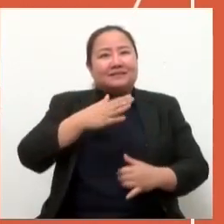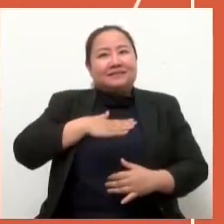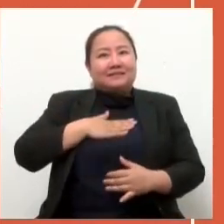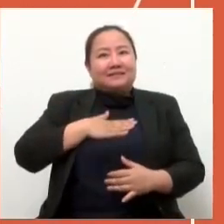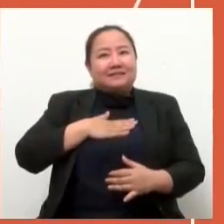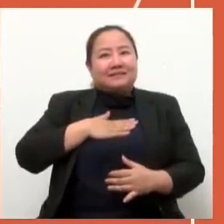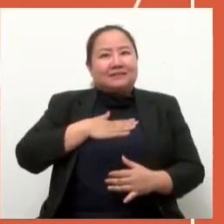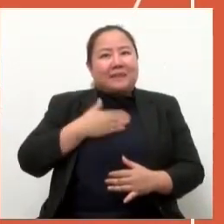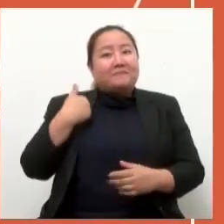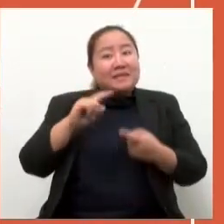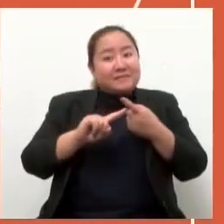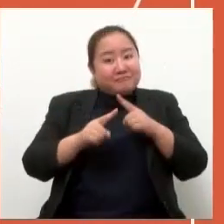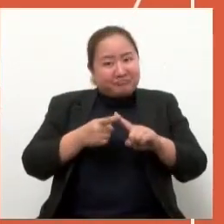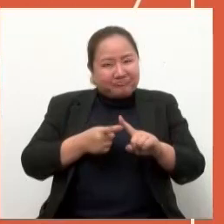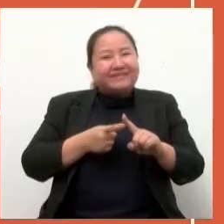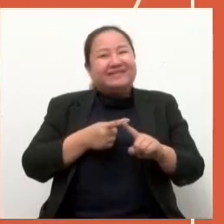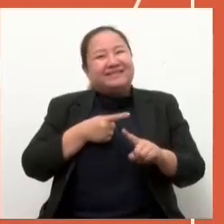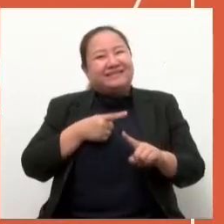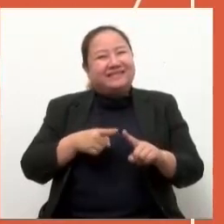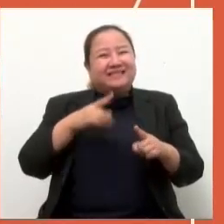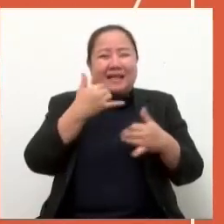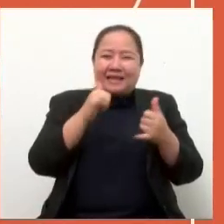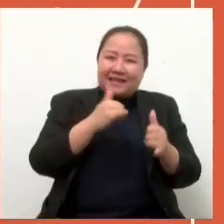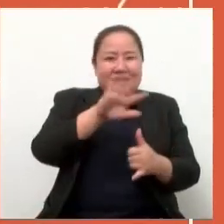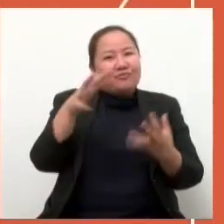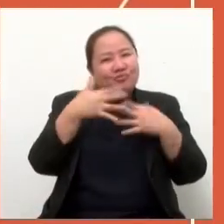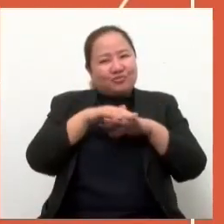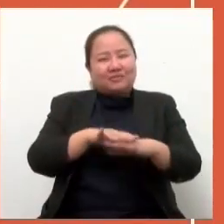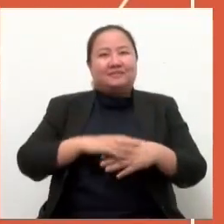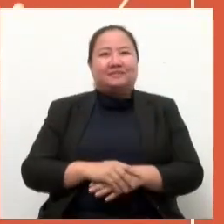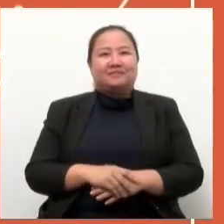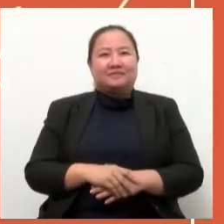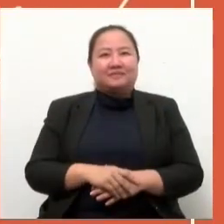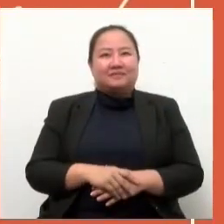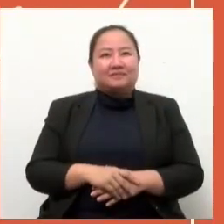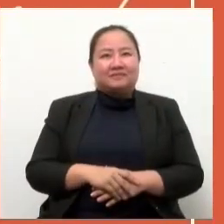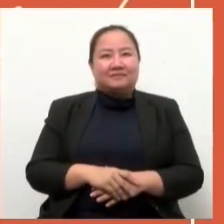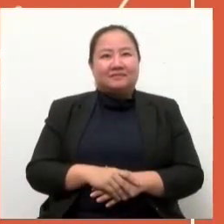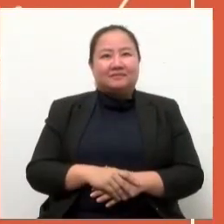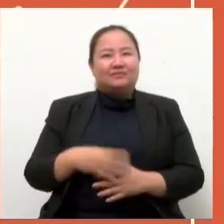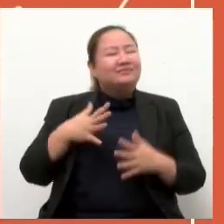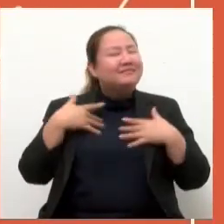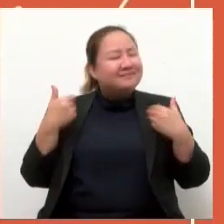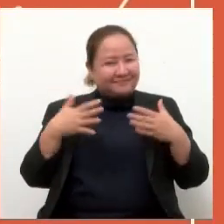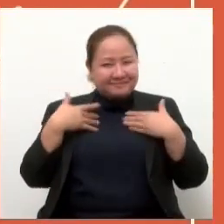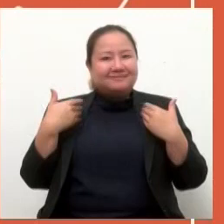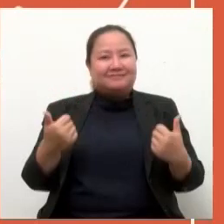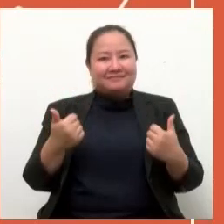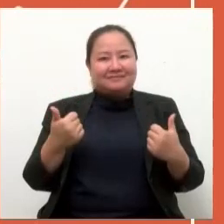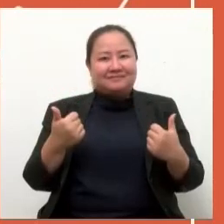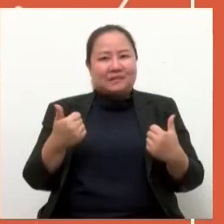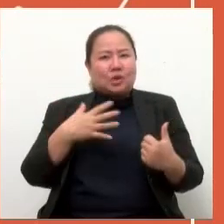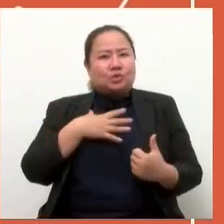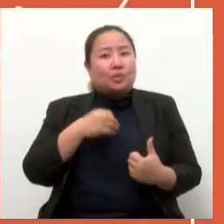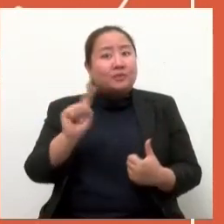็มีเพื่อนๆหลายคนชอบหนูเล่นด้วย เป็นไงบ ้ างคะได้เล่นของเล่นใหม ่สนุกดีครับ ชอบอันไห